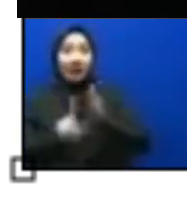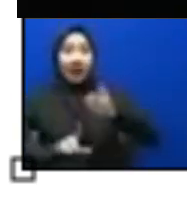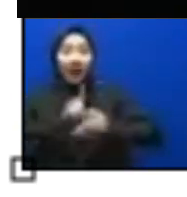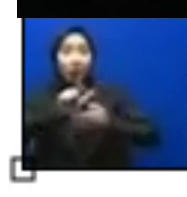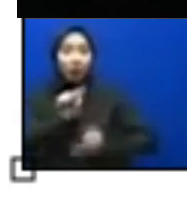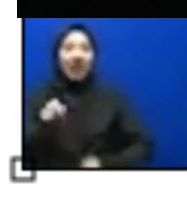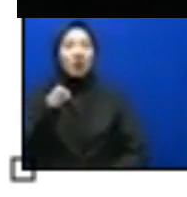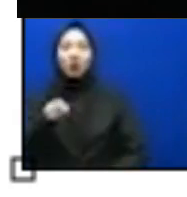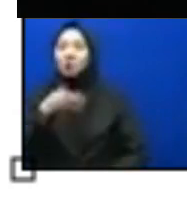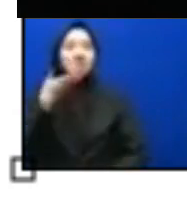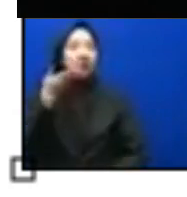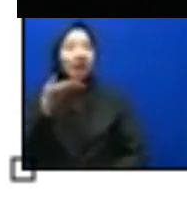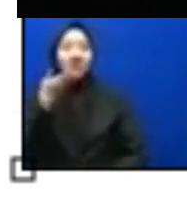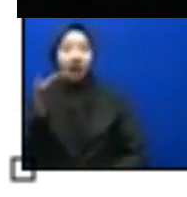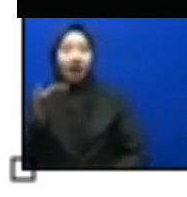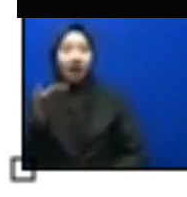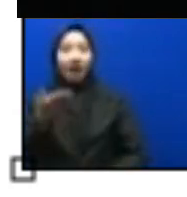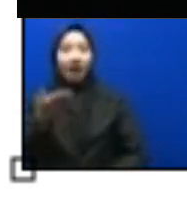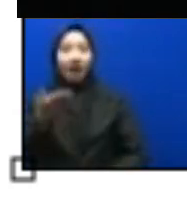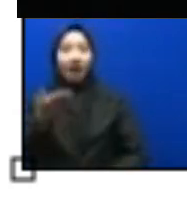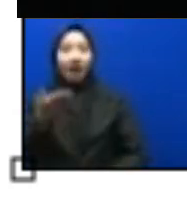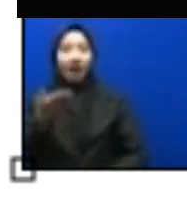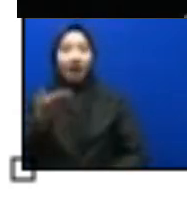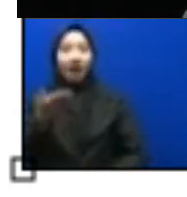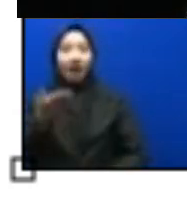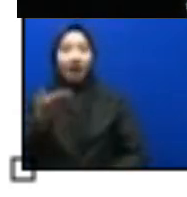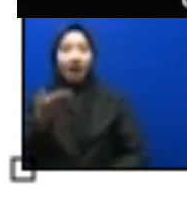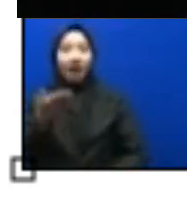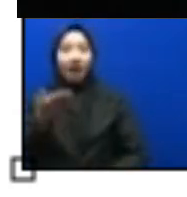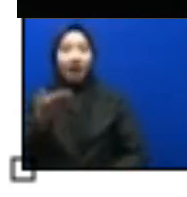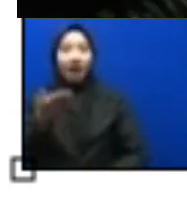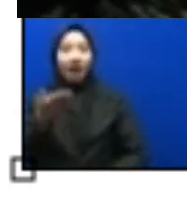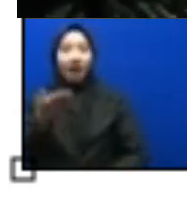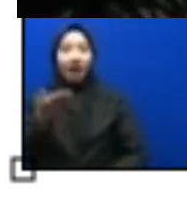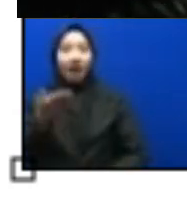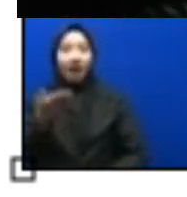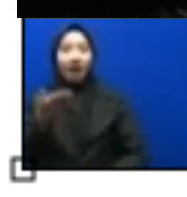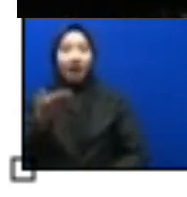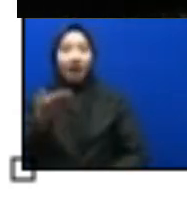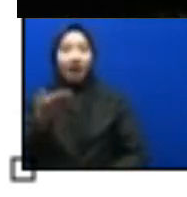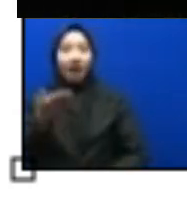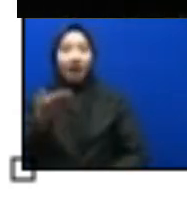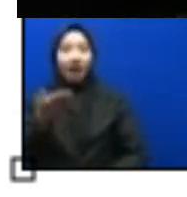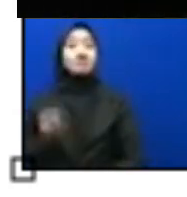garansi bahwa dirinya akan selalu diajak dalam